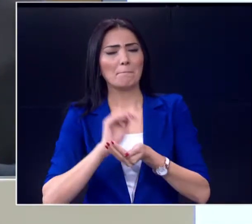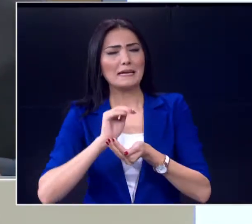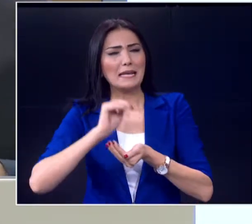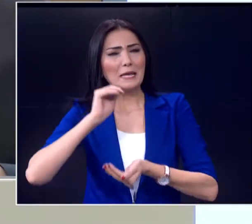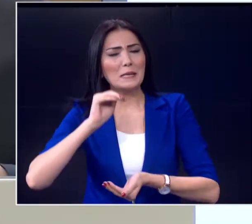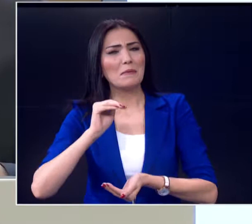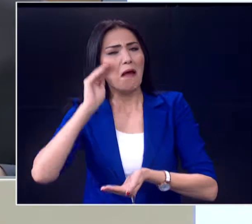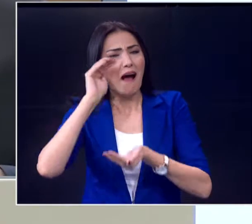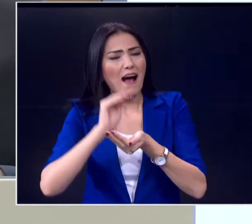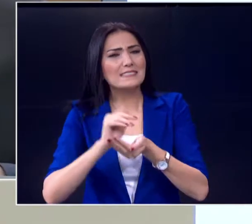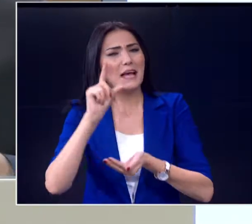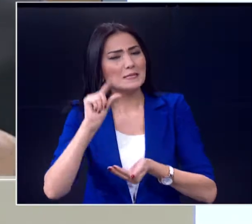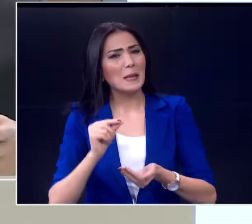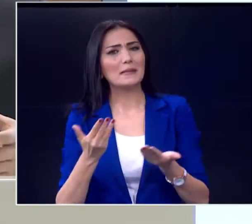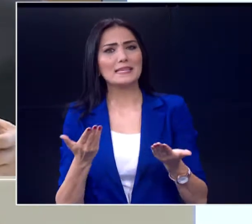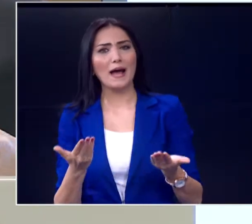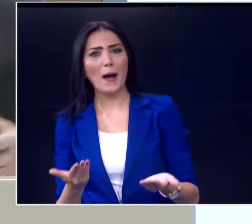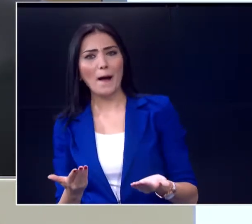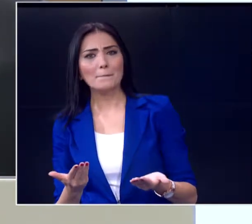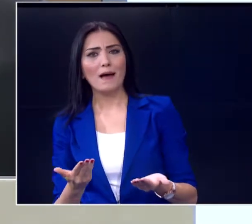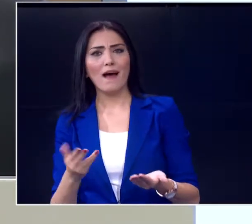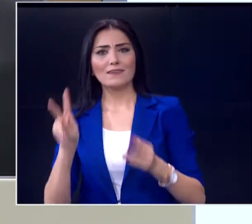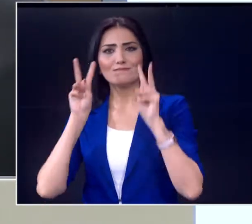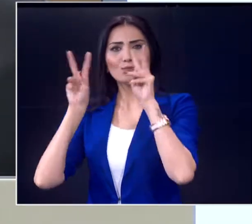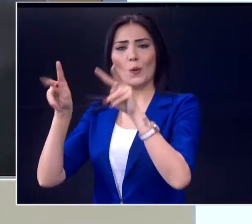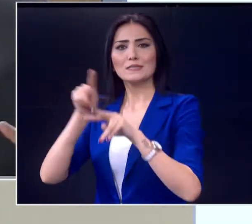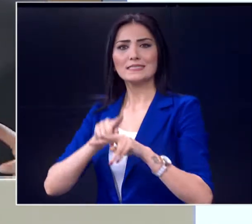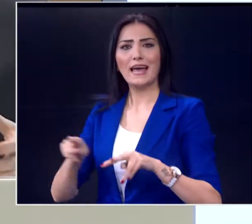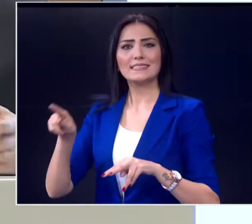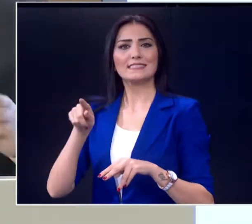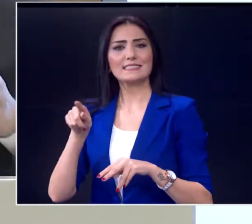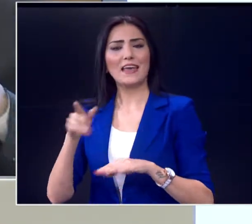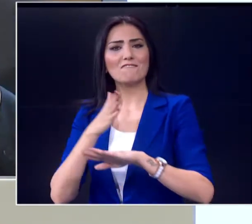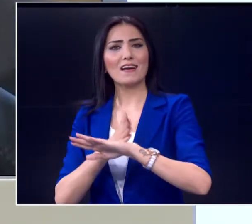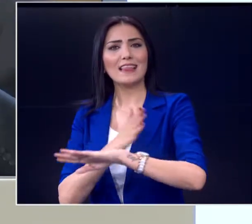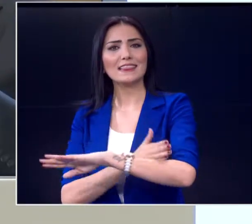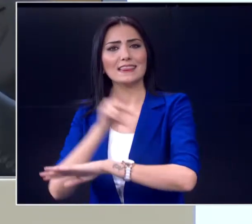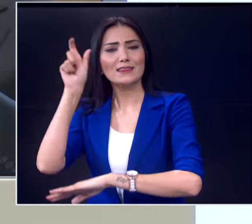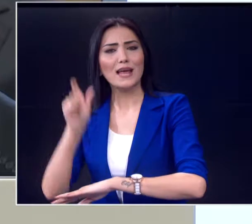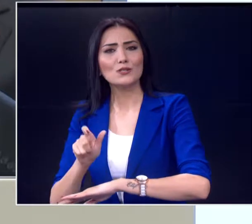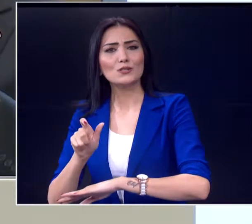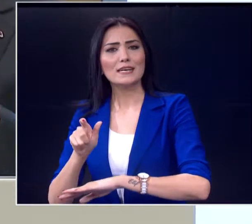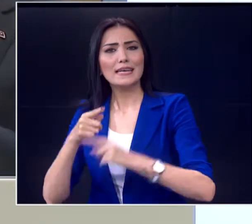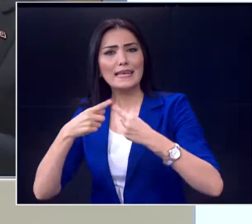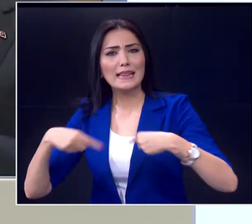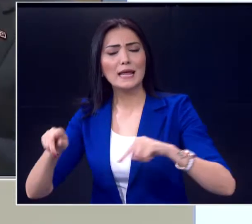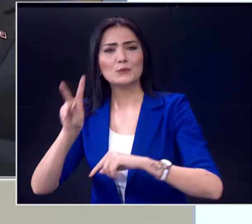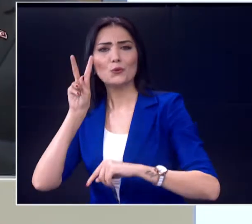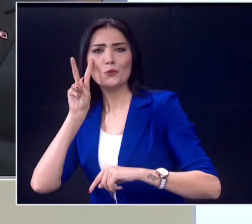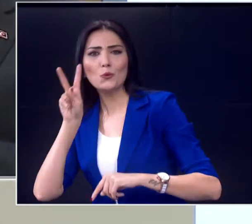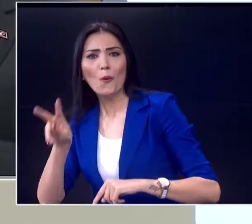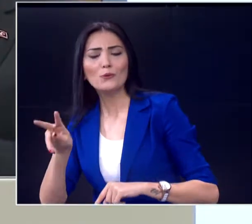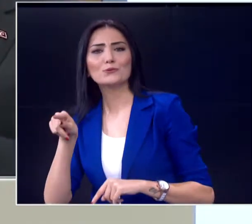Birikimleri az olabilir ama hitap ettiği vatandaş kitlesi, gördüğü